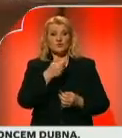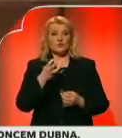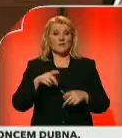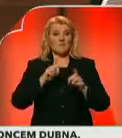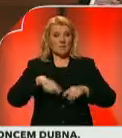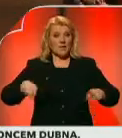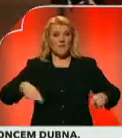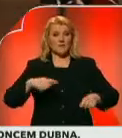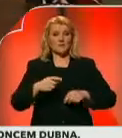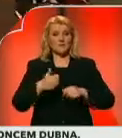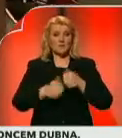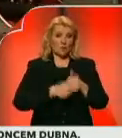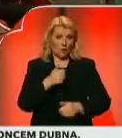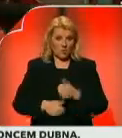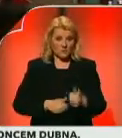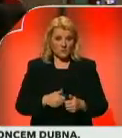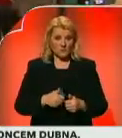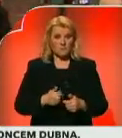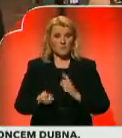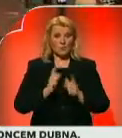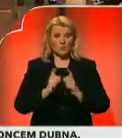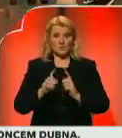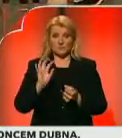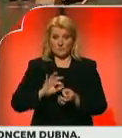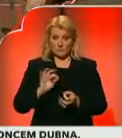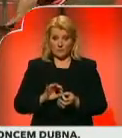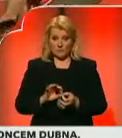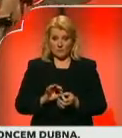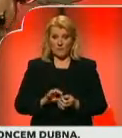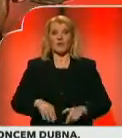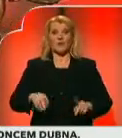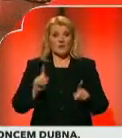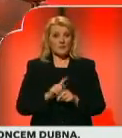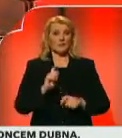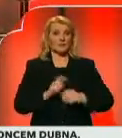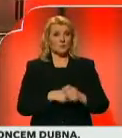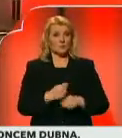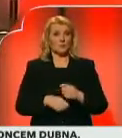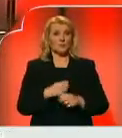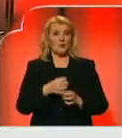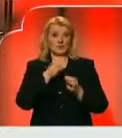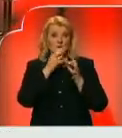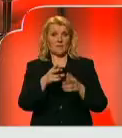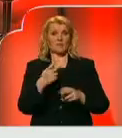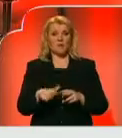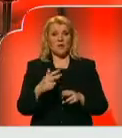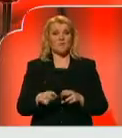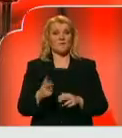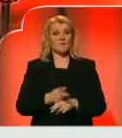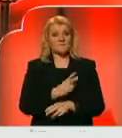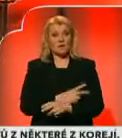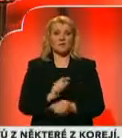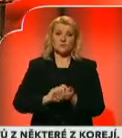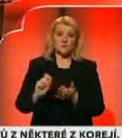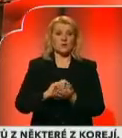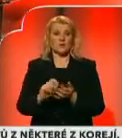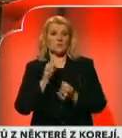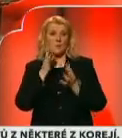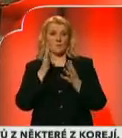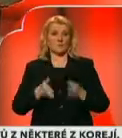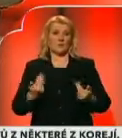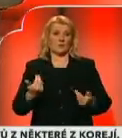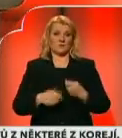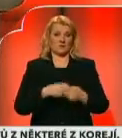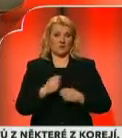korun ročně, ty přímé provozní úspory, a také jít cestou výrazného zefektivnění státních agent. To naprosto